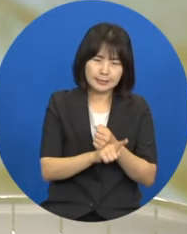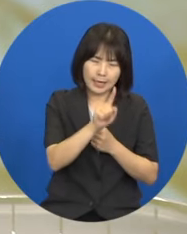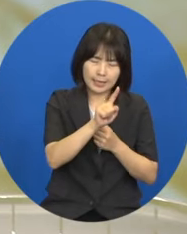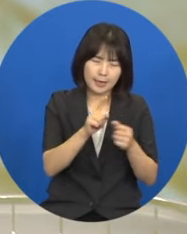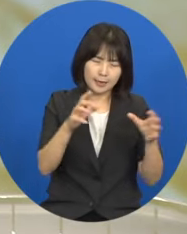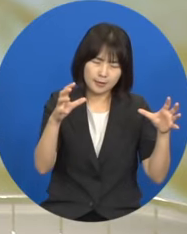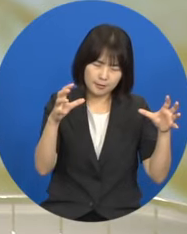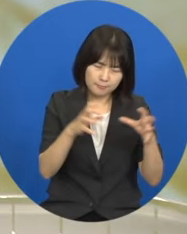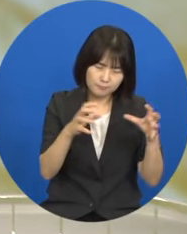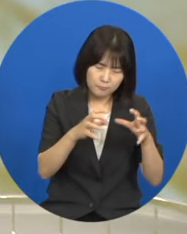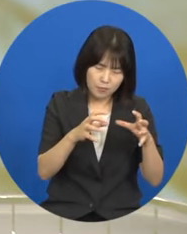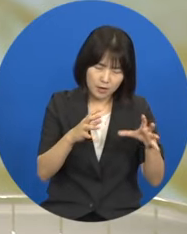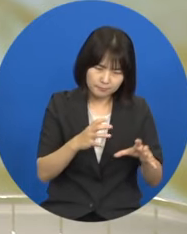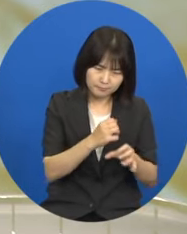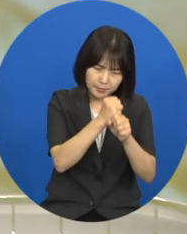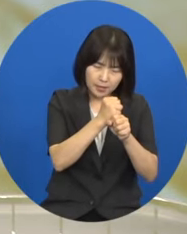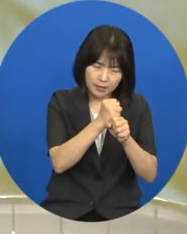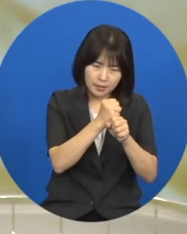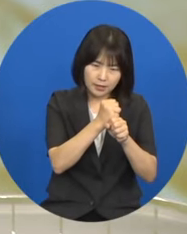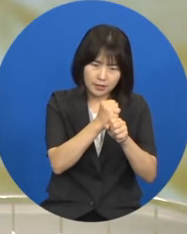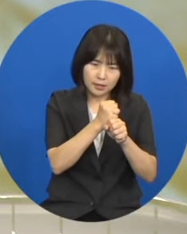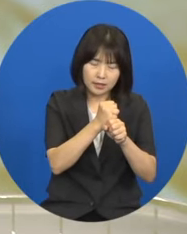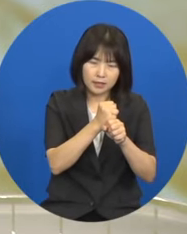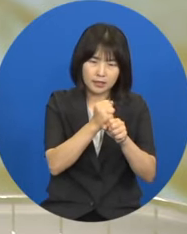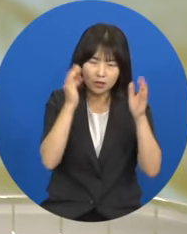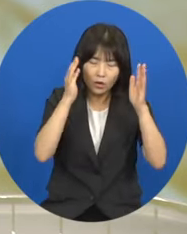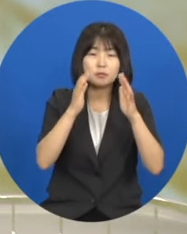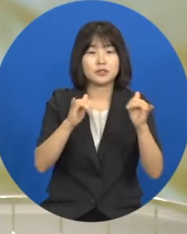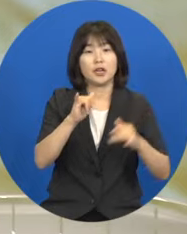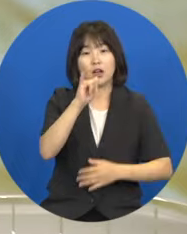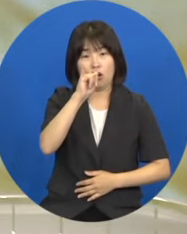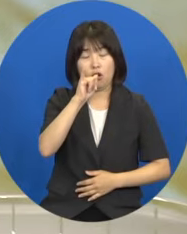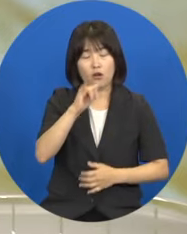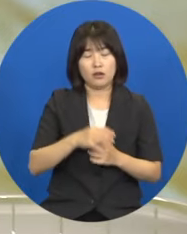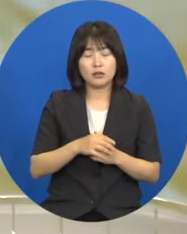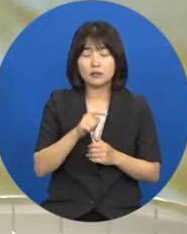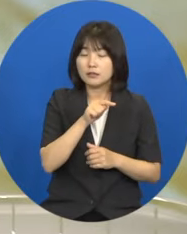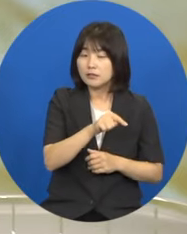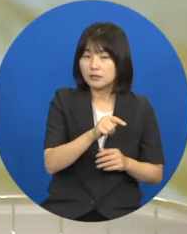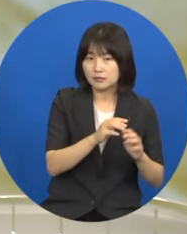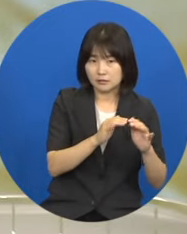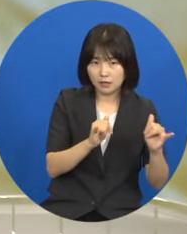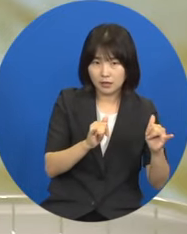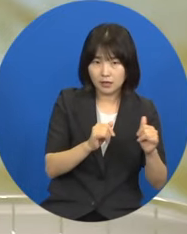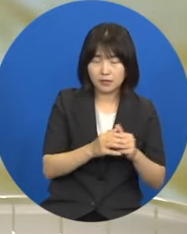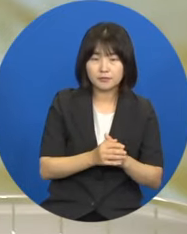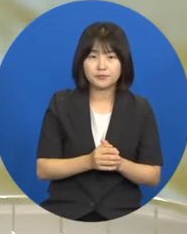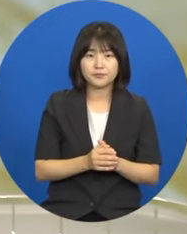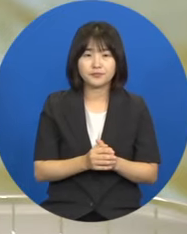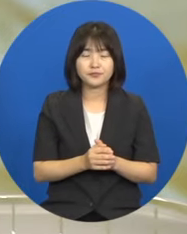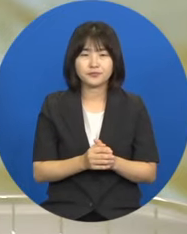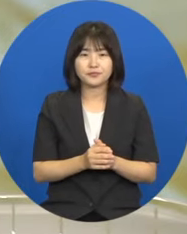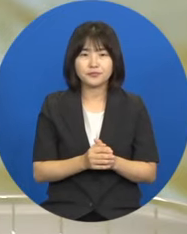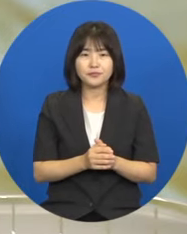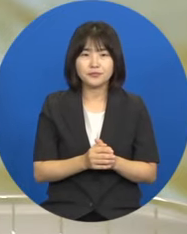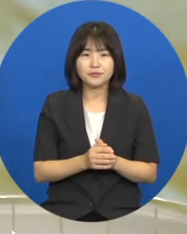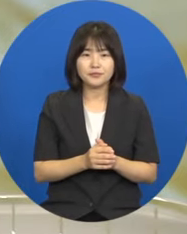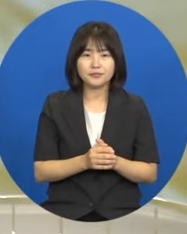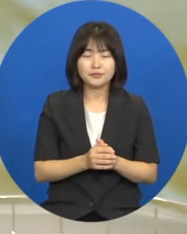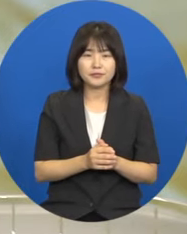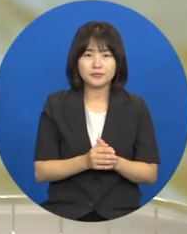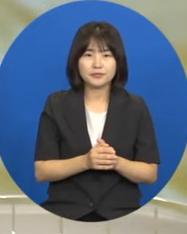있는데 샌드라 슈나이더스라고 하는 분입니다. 이분은 신학에서 영성을 학문적으로 잘